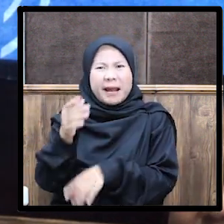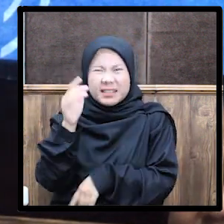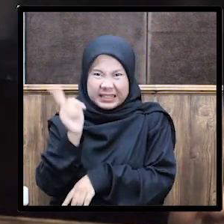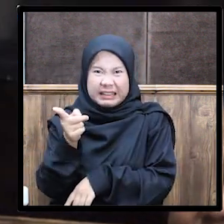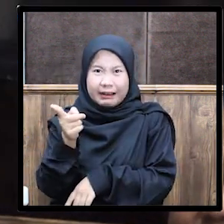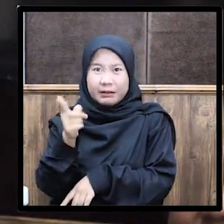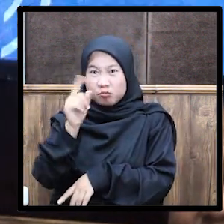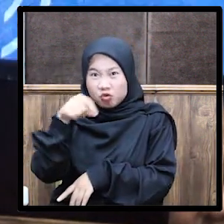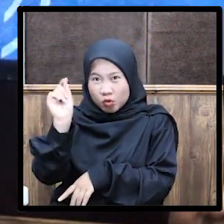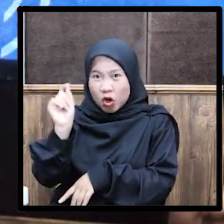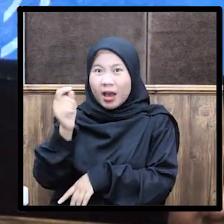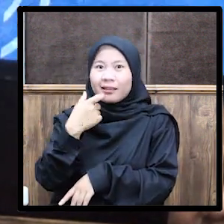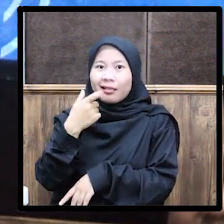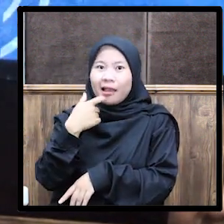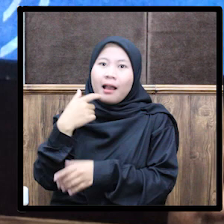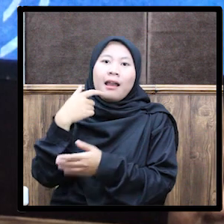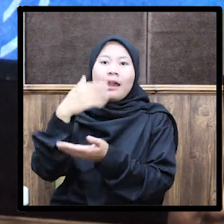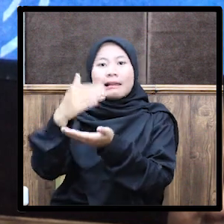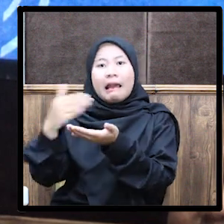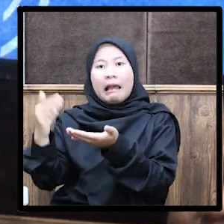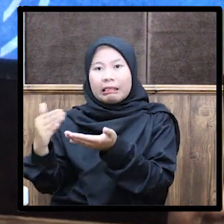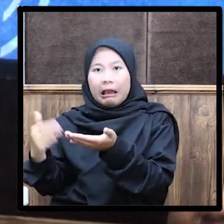misalnya bicara tentang data pemilih saja,